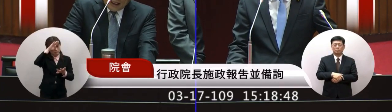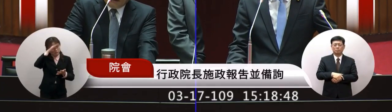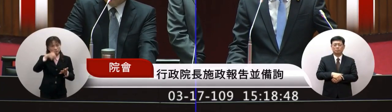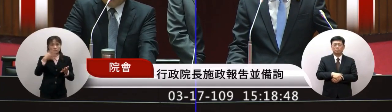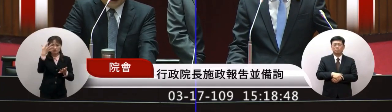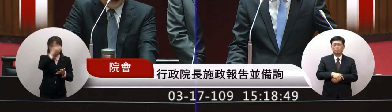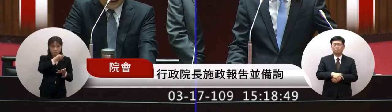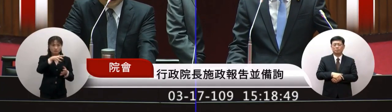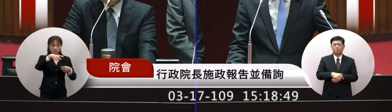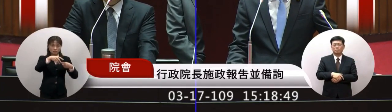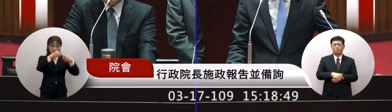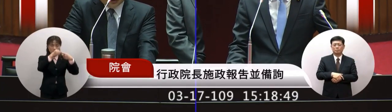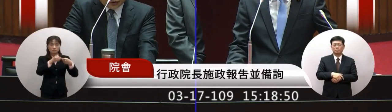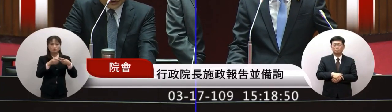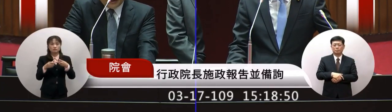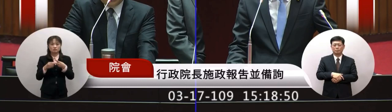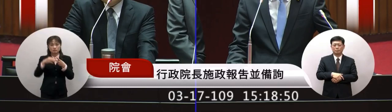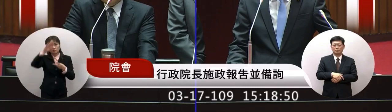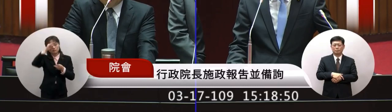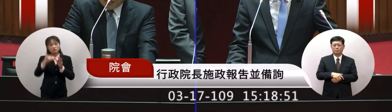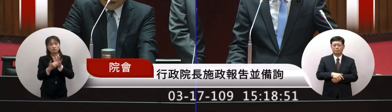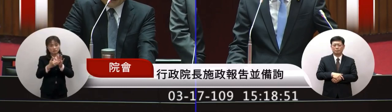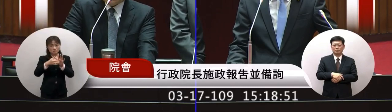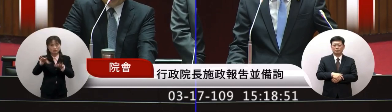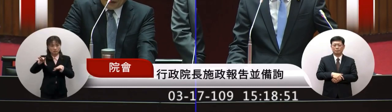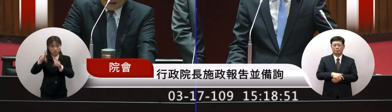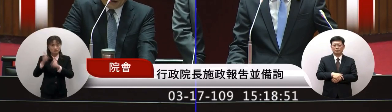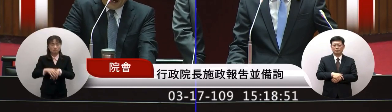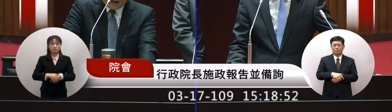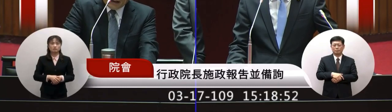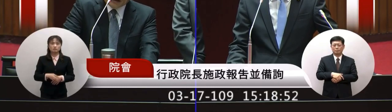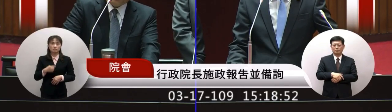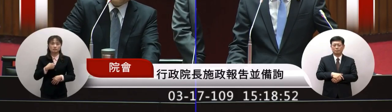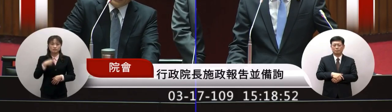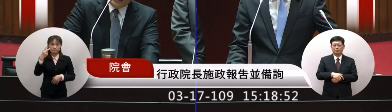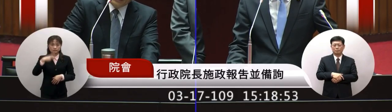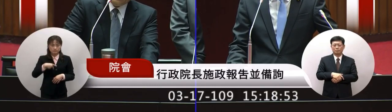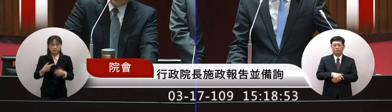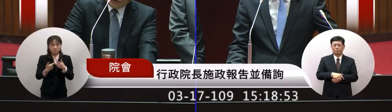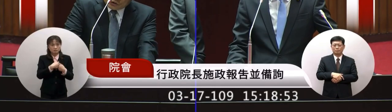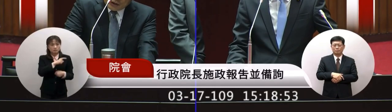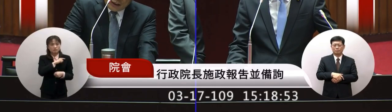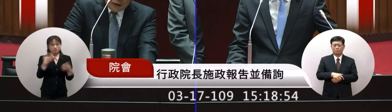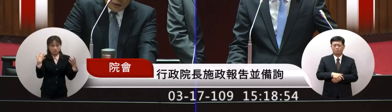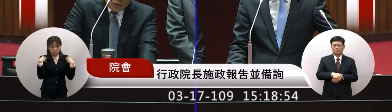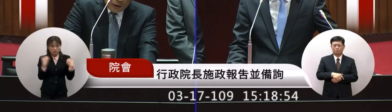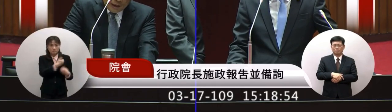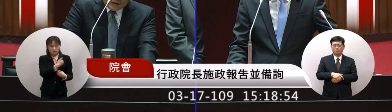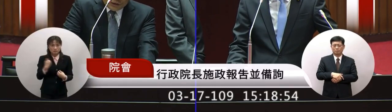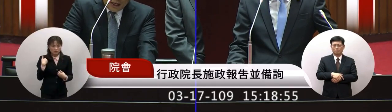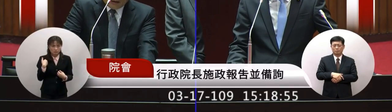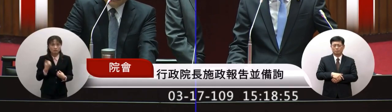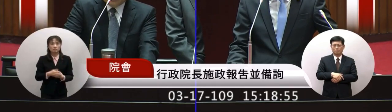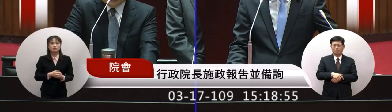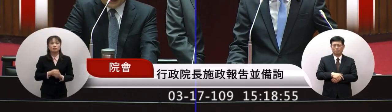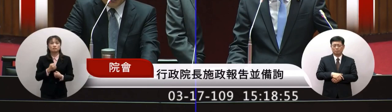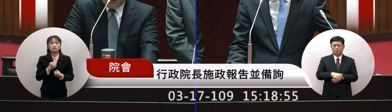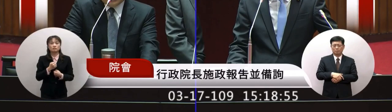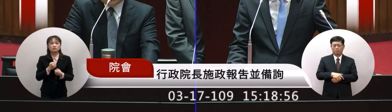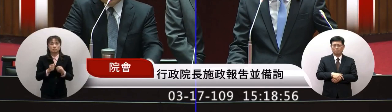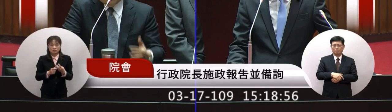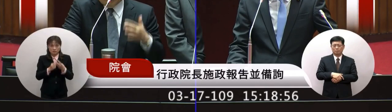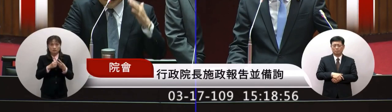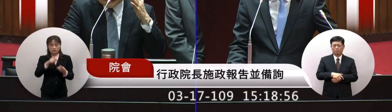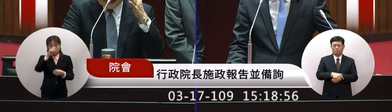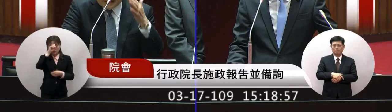我们要防疫优先，我也特别要量力而为。同时呢，我也希望啊，相